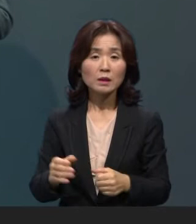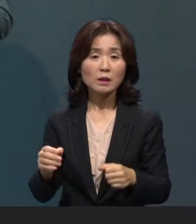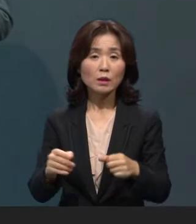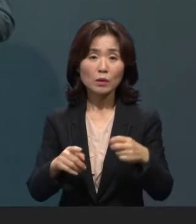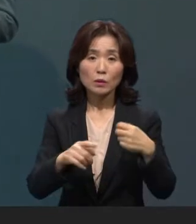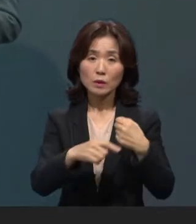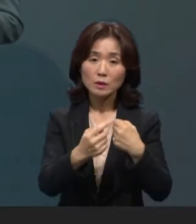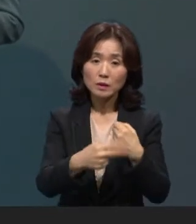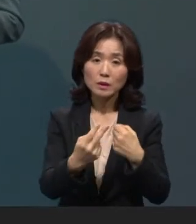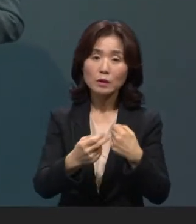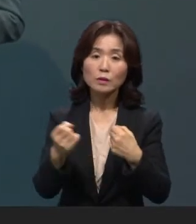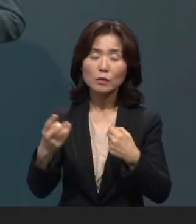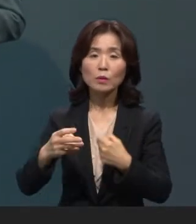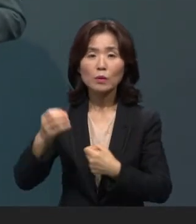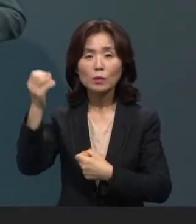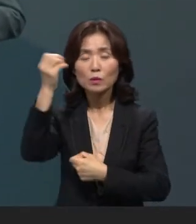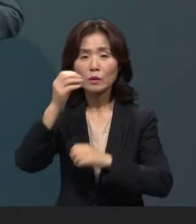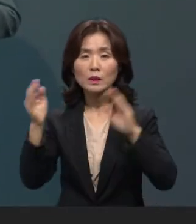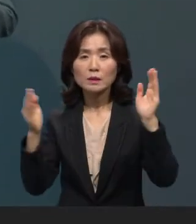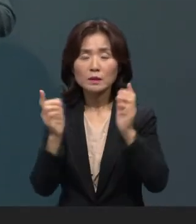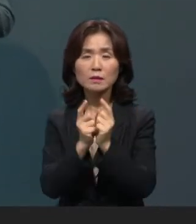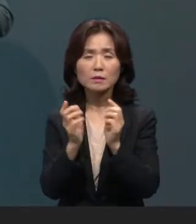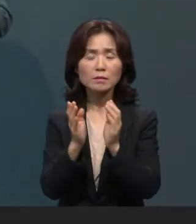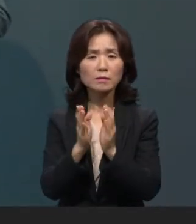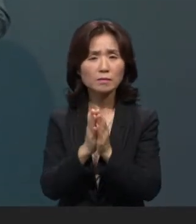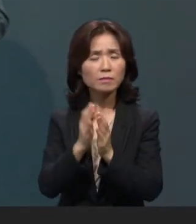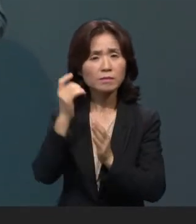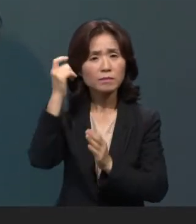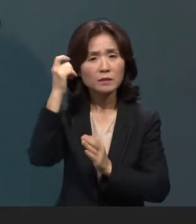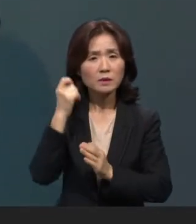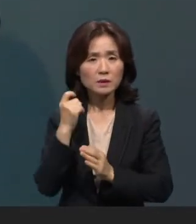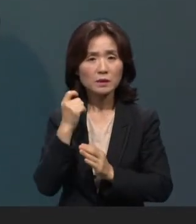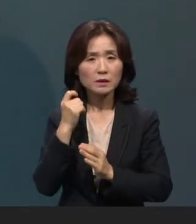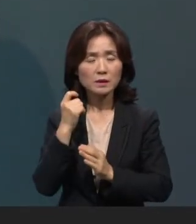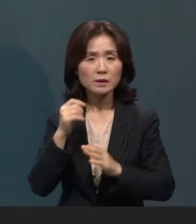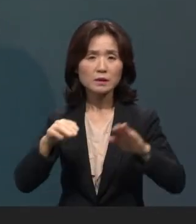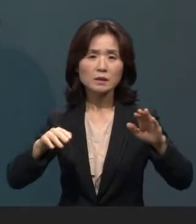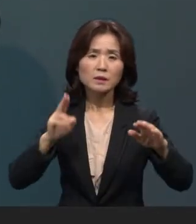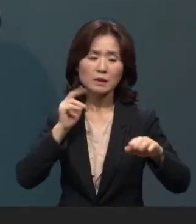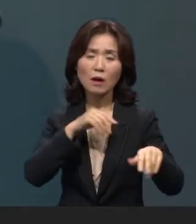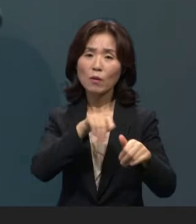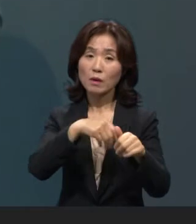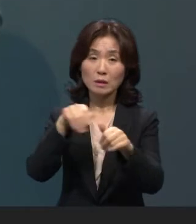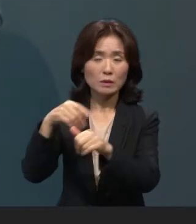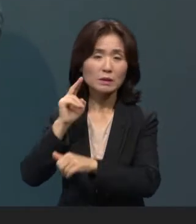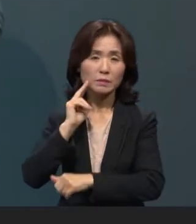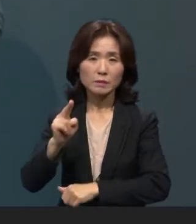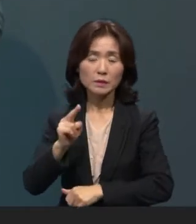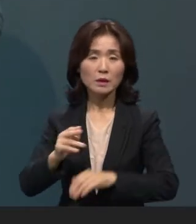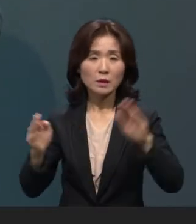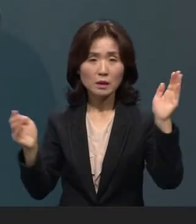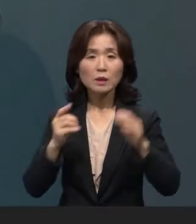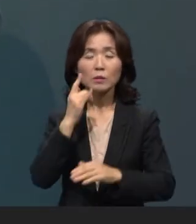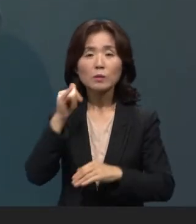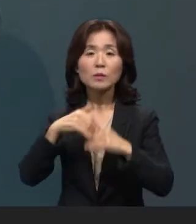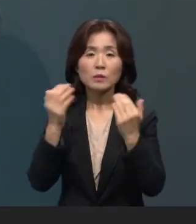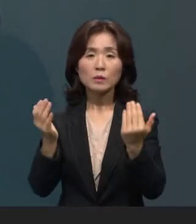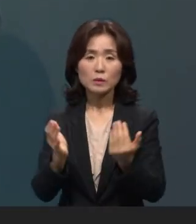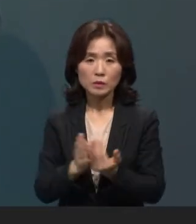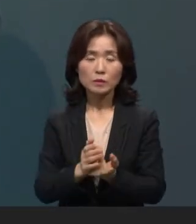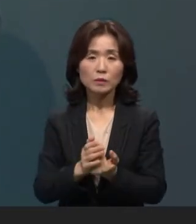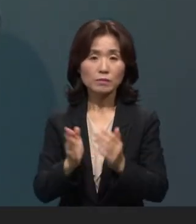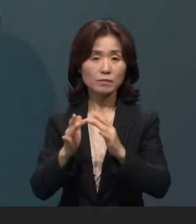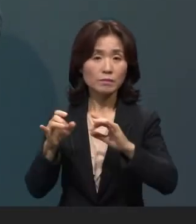학년과 고등학생에 체감하는 상황이 심각했습니다 학생과 학부모 모두 원격